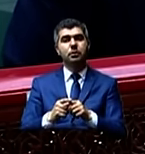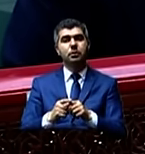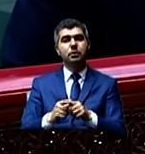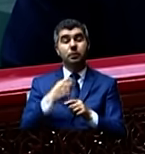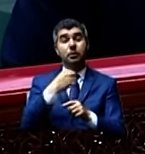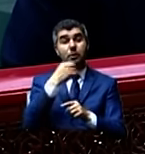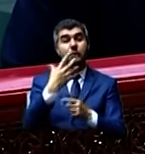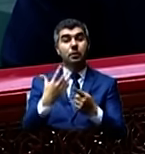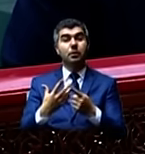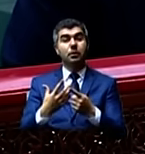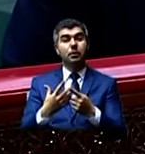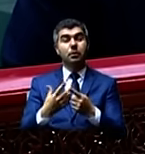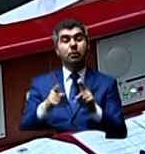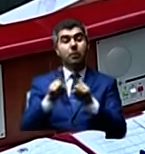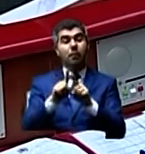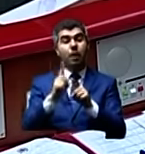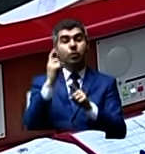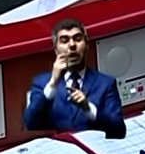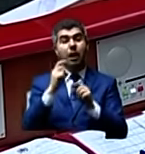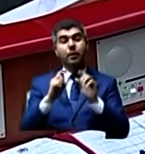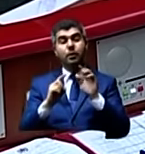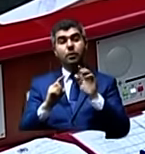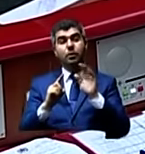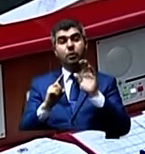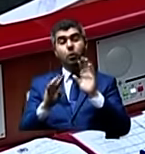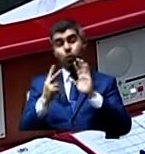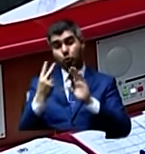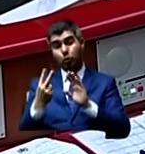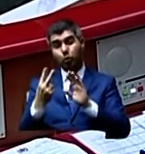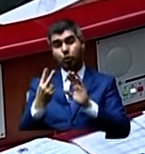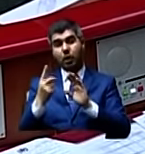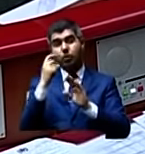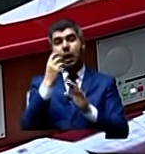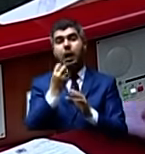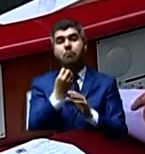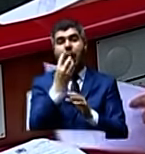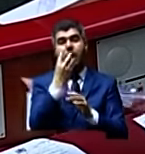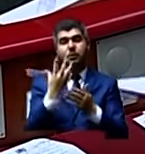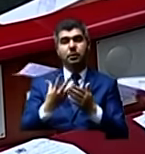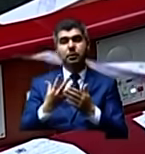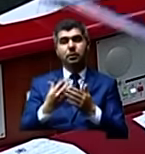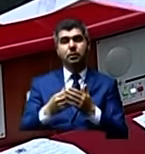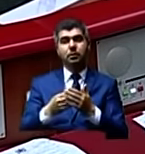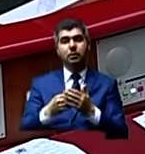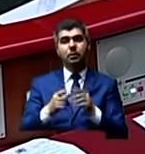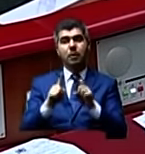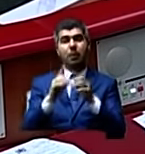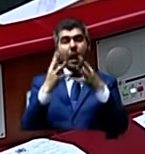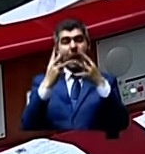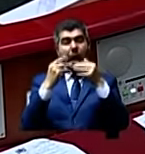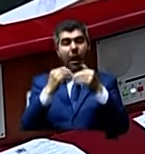التضخم اللي حصل عنا بين شهر فبراير وشهر مارس، أنا مستعد نعطيك